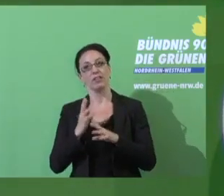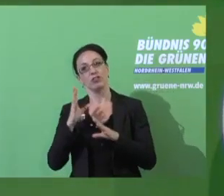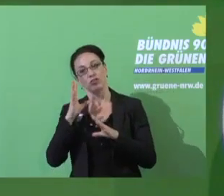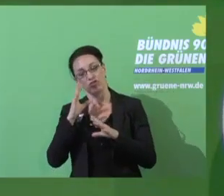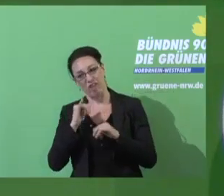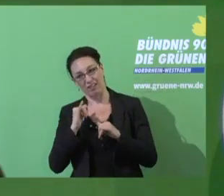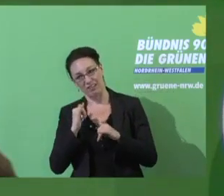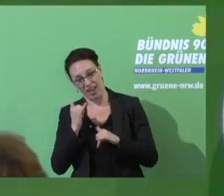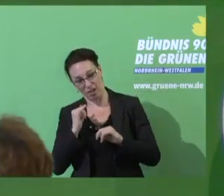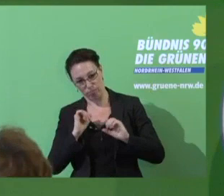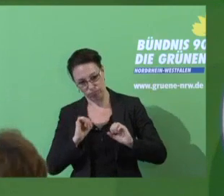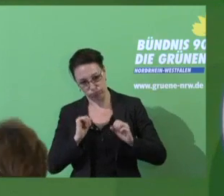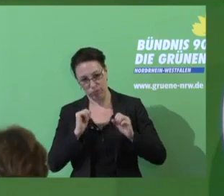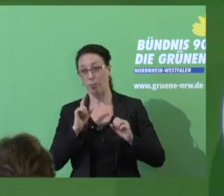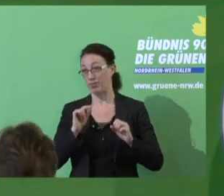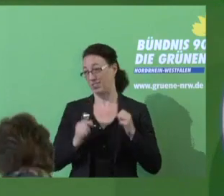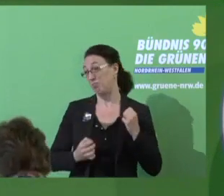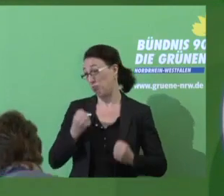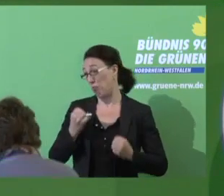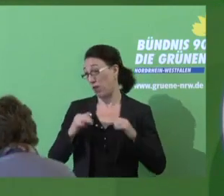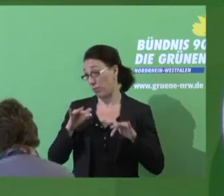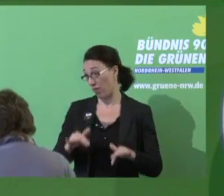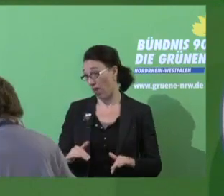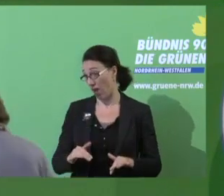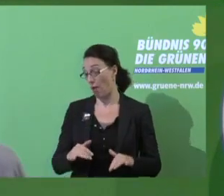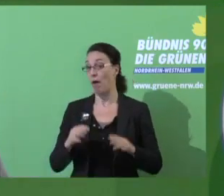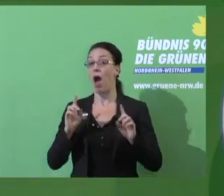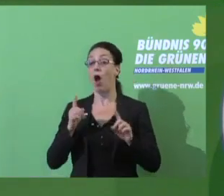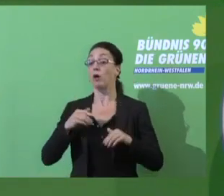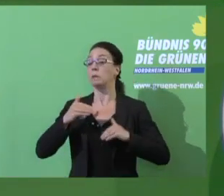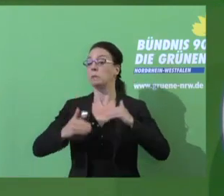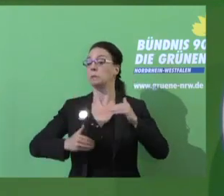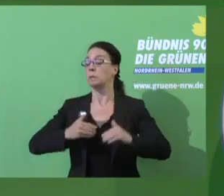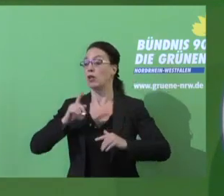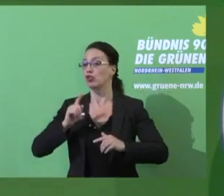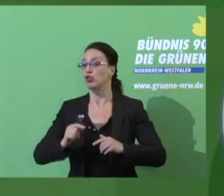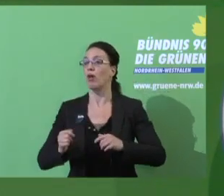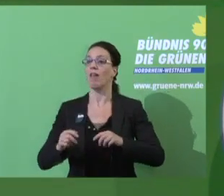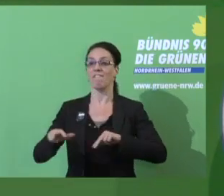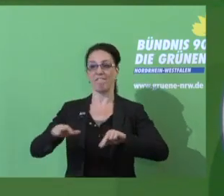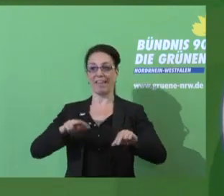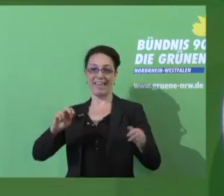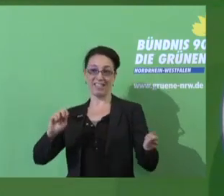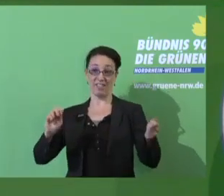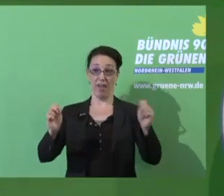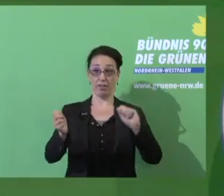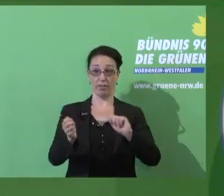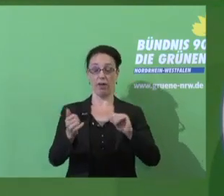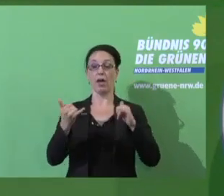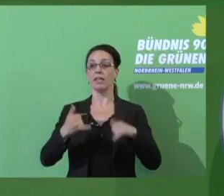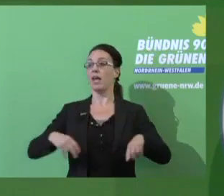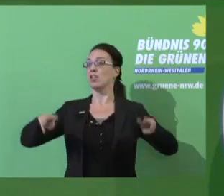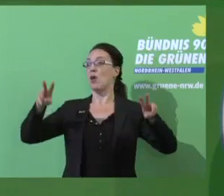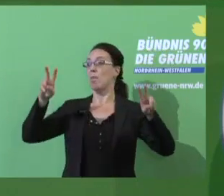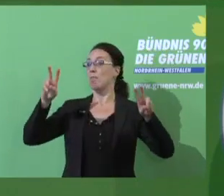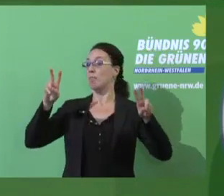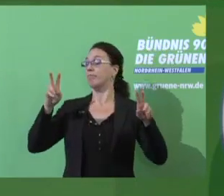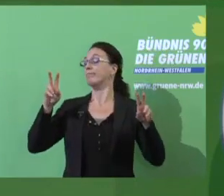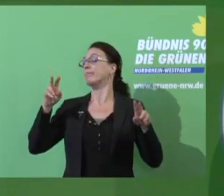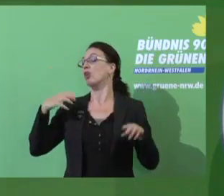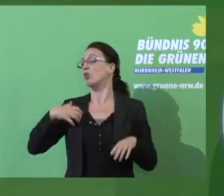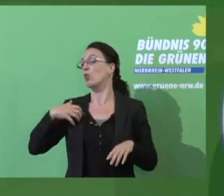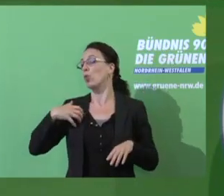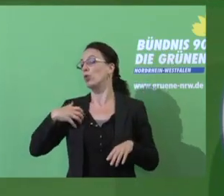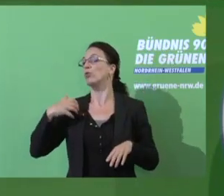Schwierigkeiten steckt, muss es unbedingt jetzt endlich auch zur Verkehrswende kommen. Das Motto der Grünen, der Grünen Bundestagsfraktion, ist da